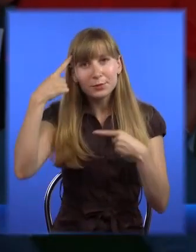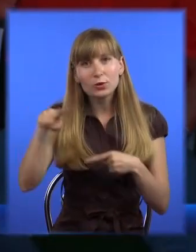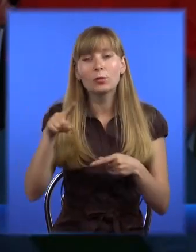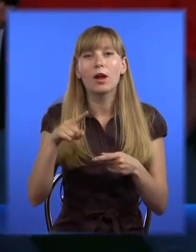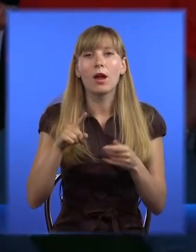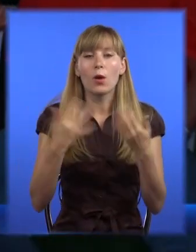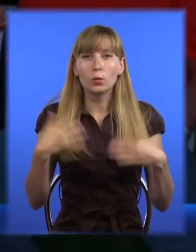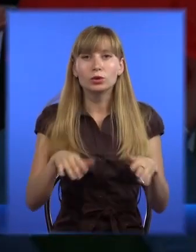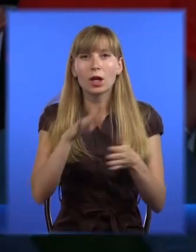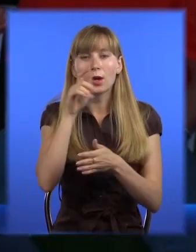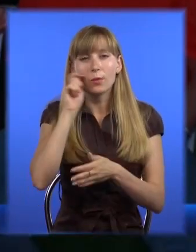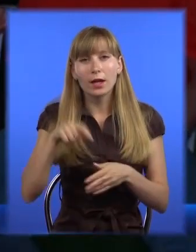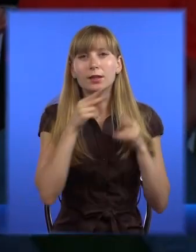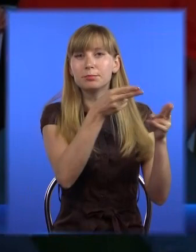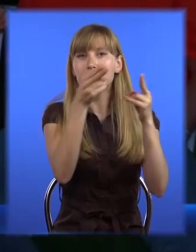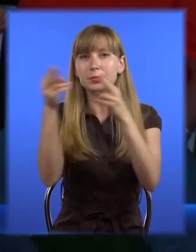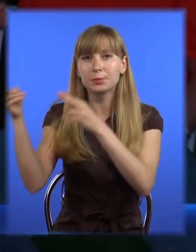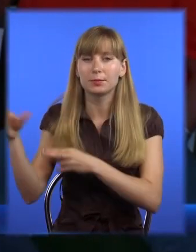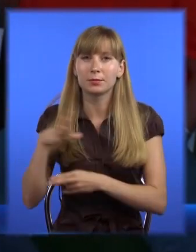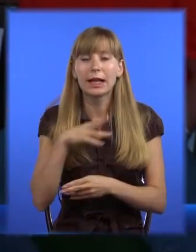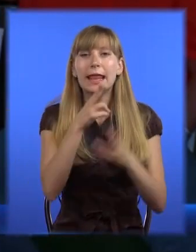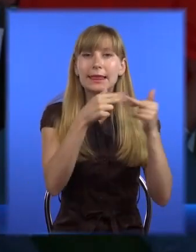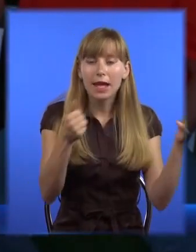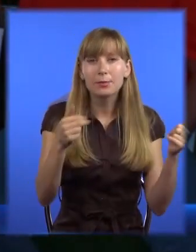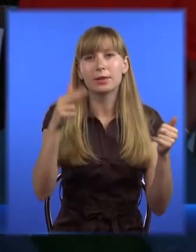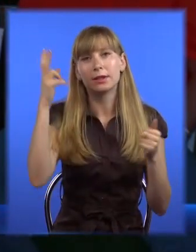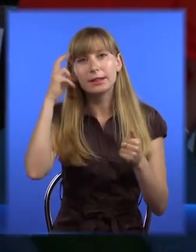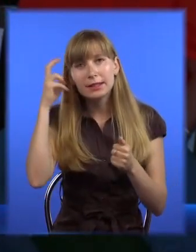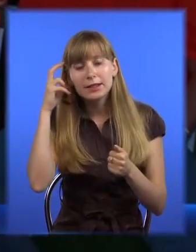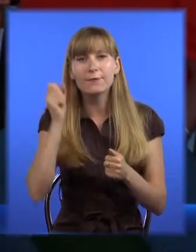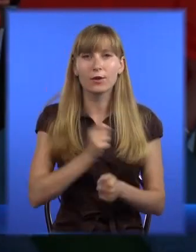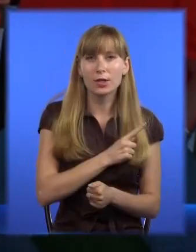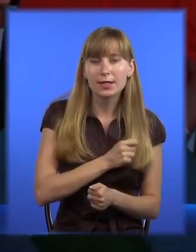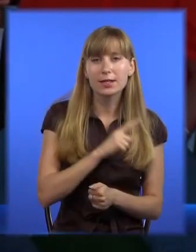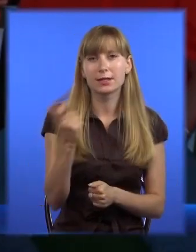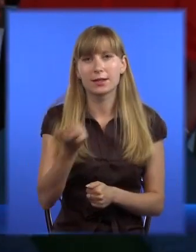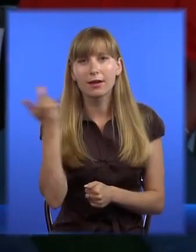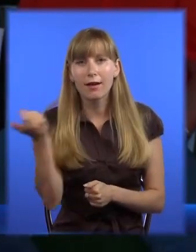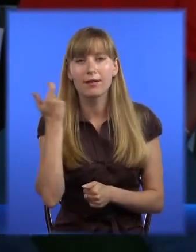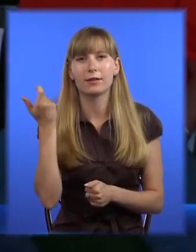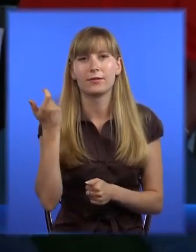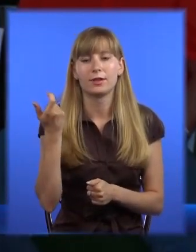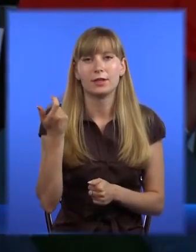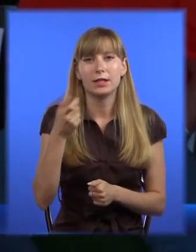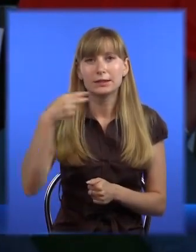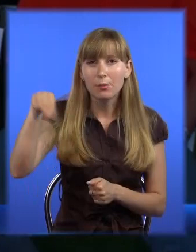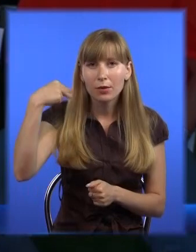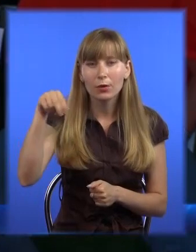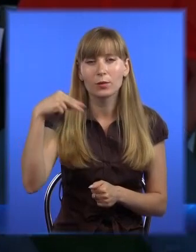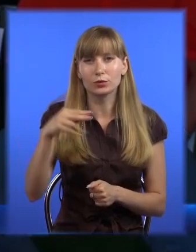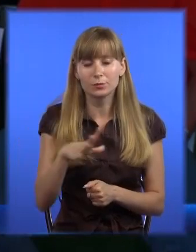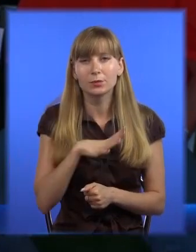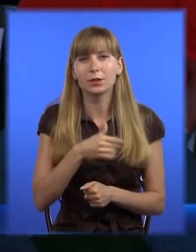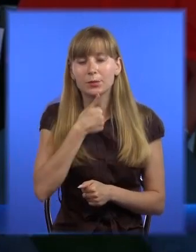по городам України, в таких, як, звісно ж, Дніпро, Київ, Одеса, Харків.